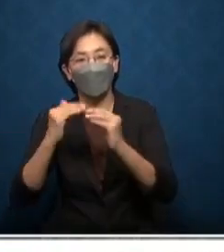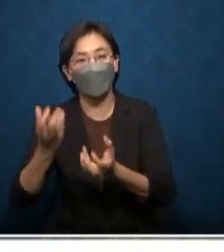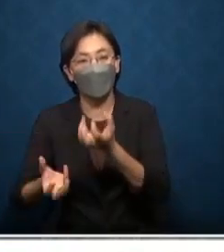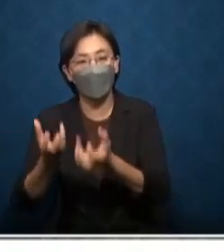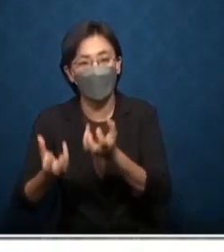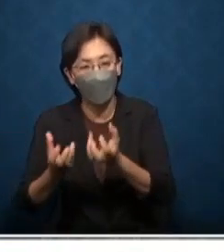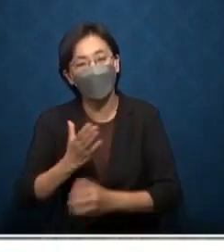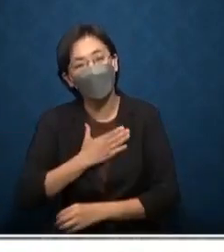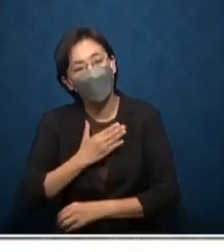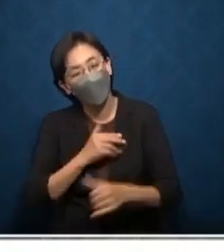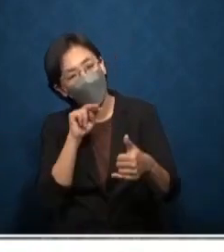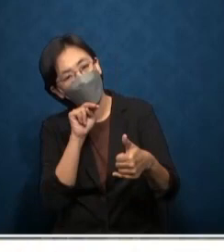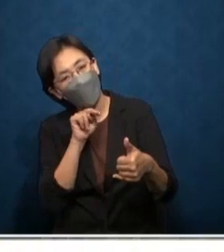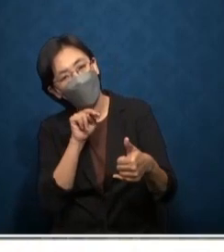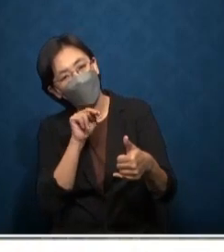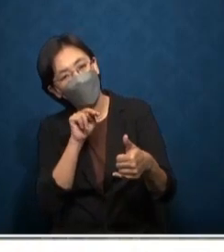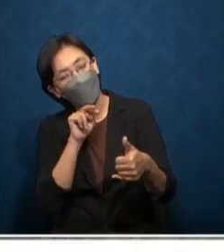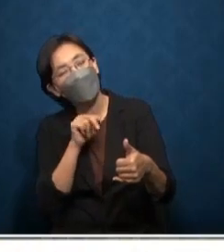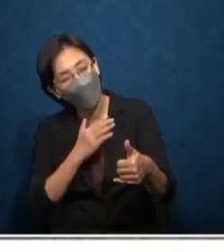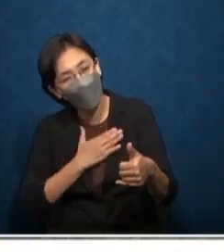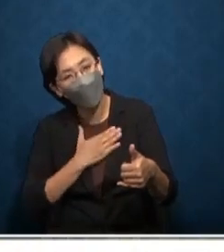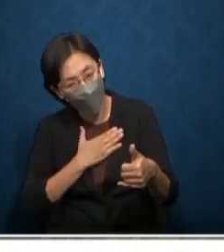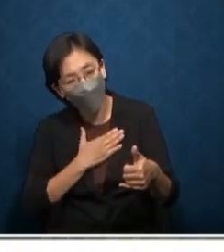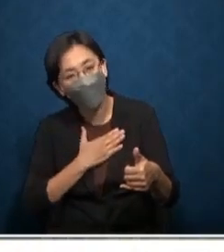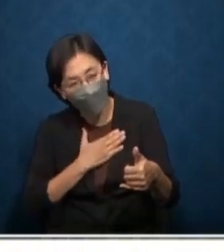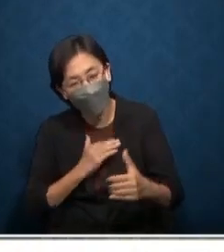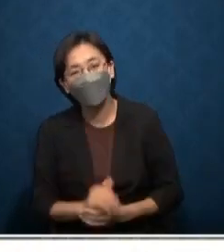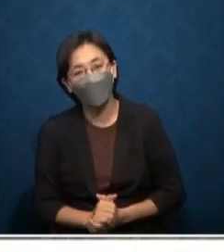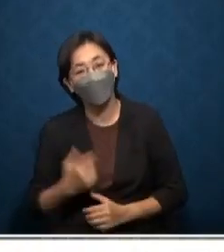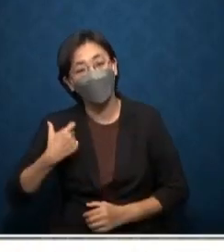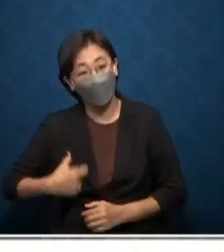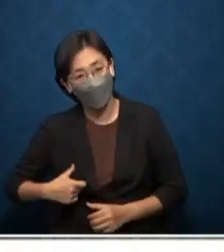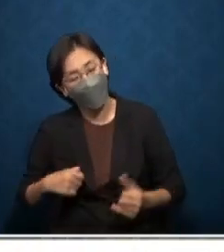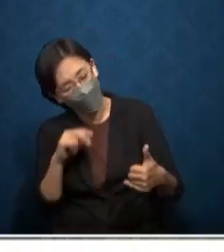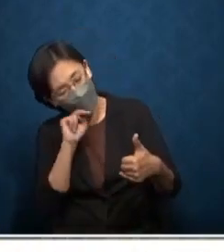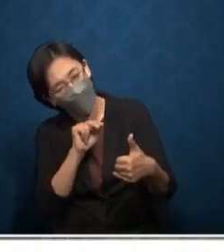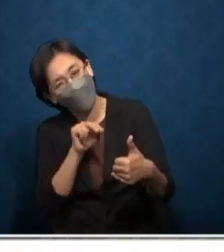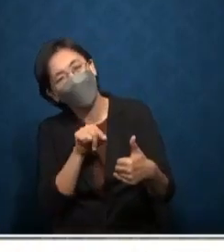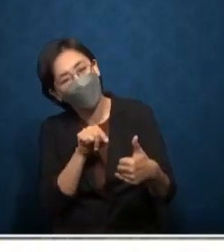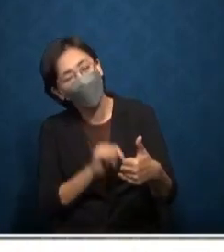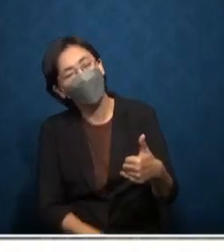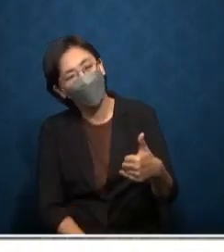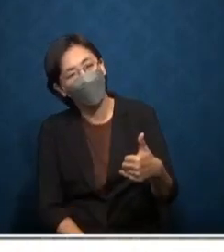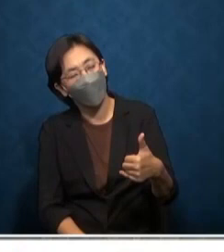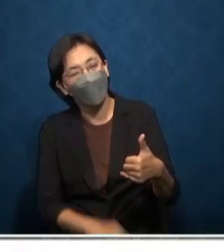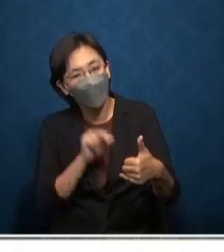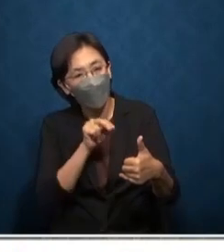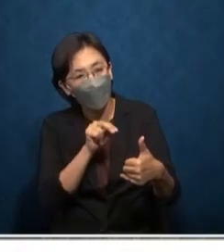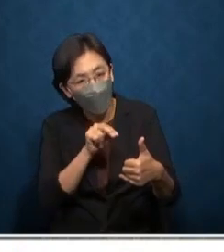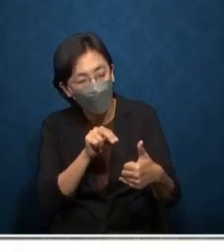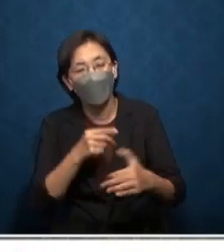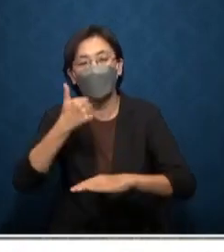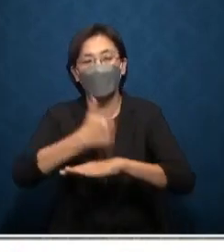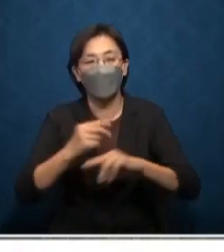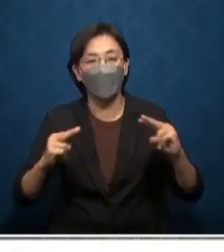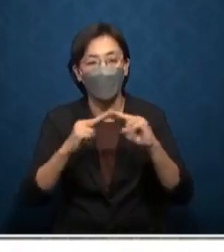ผมเฝ้าสงเกตเพราะในฐานะที่เปนคนหนึ่งอยู่ในกระบวนการยุธิธรมท่านมีแน